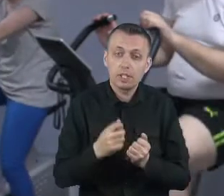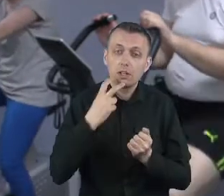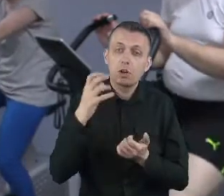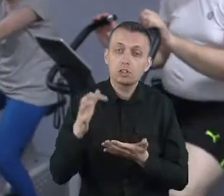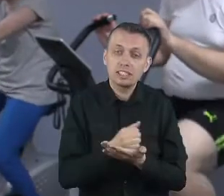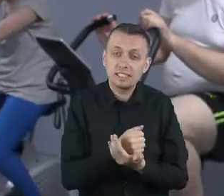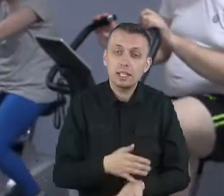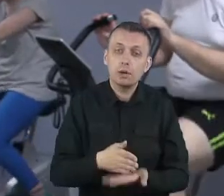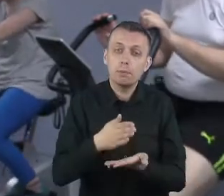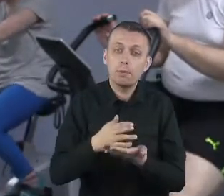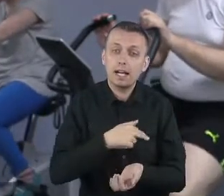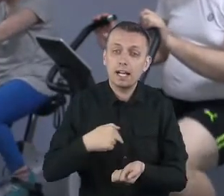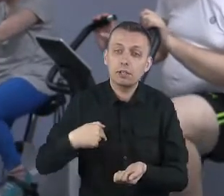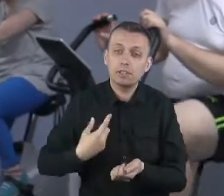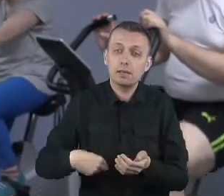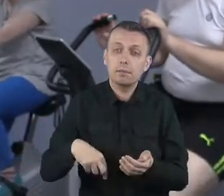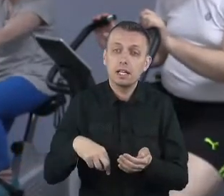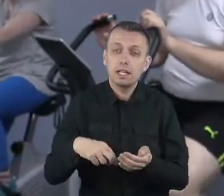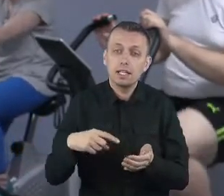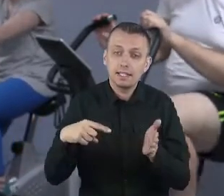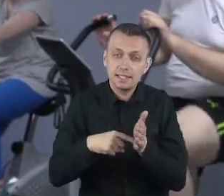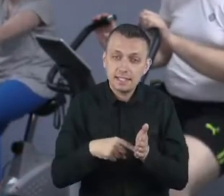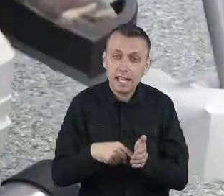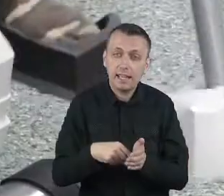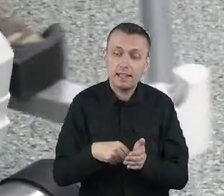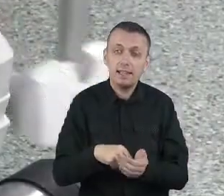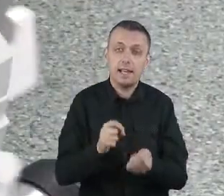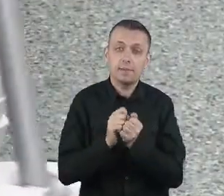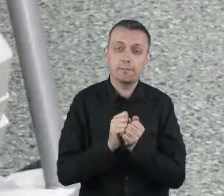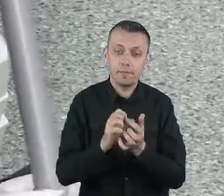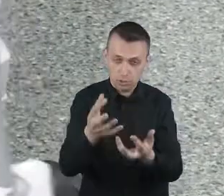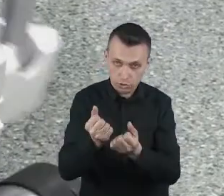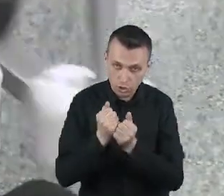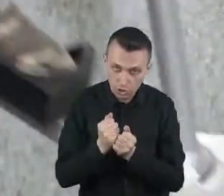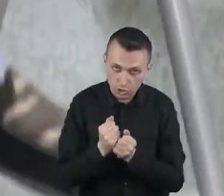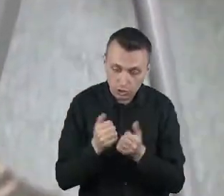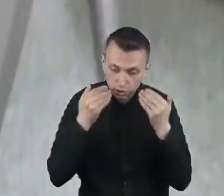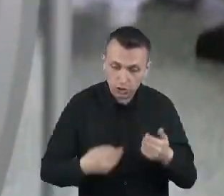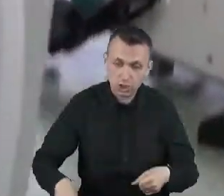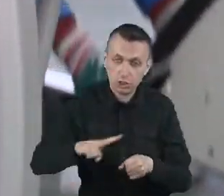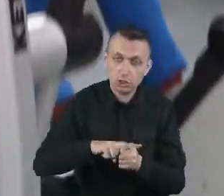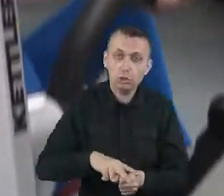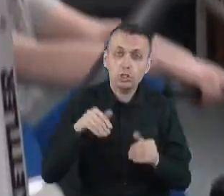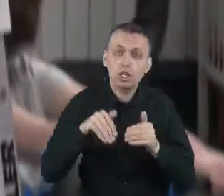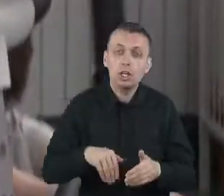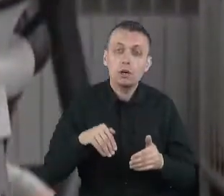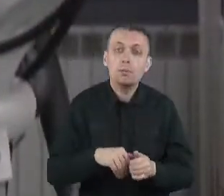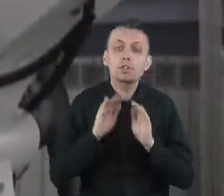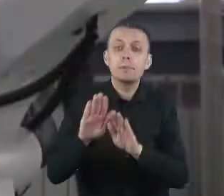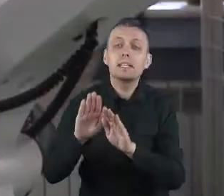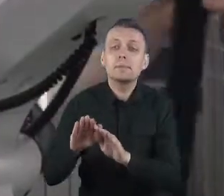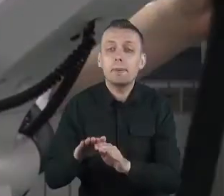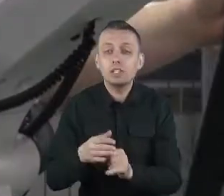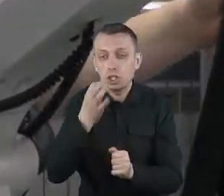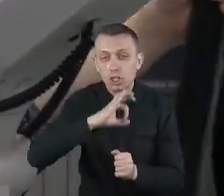celów założonych przez nas, przez fizjoterapeutów, przez lekarzy, dzięki którym możemy po prostu dbać o utrzymanie stanu funkcjonalnego